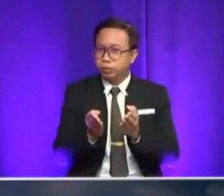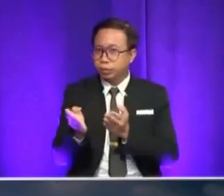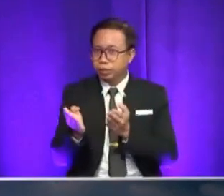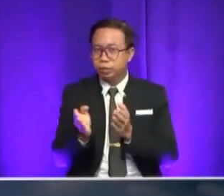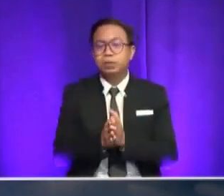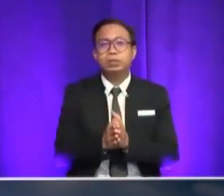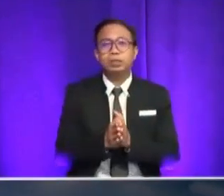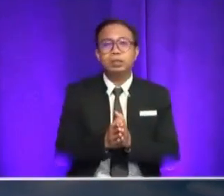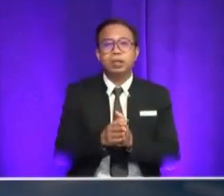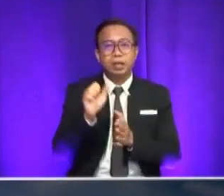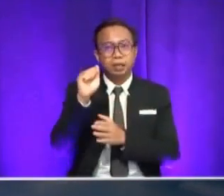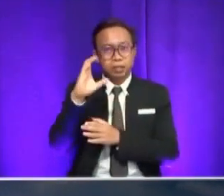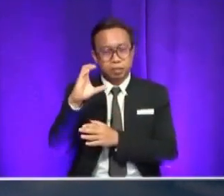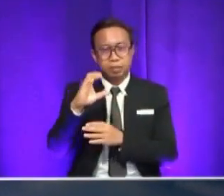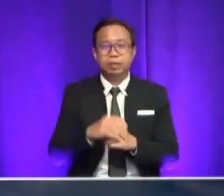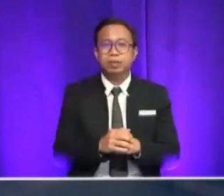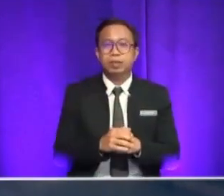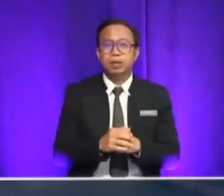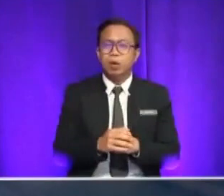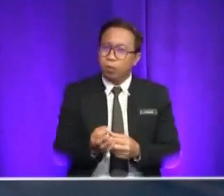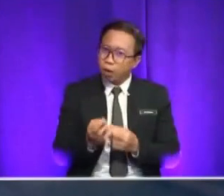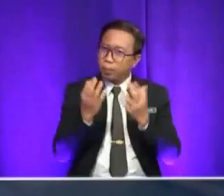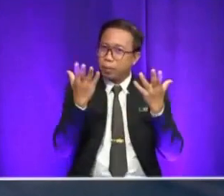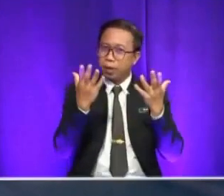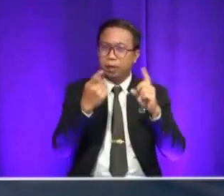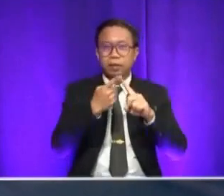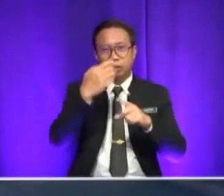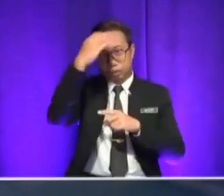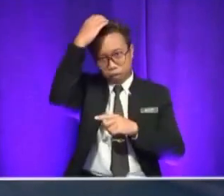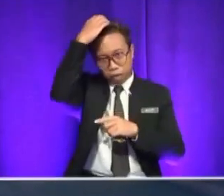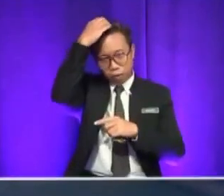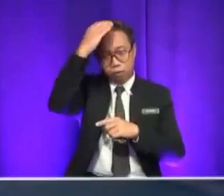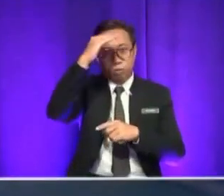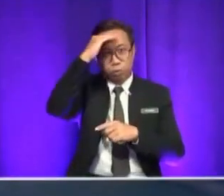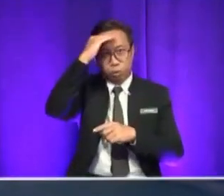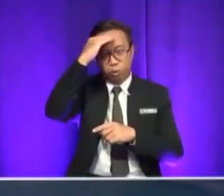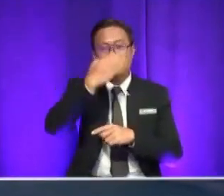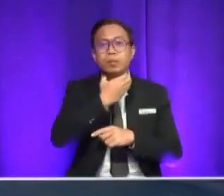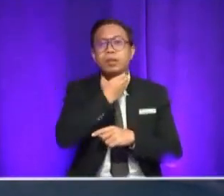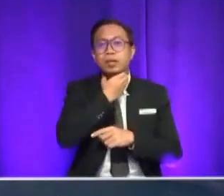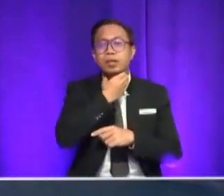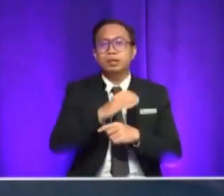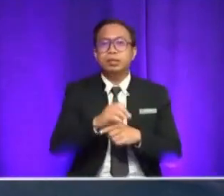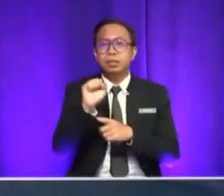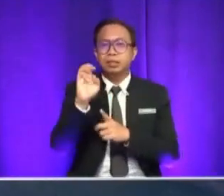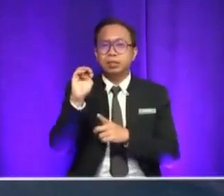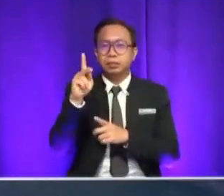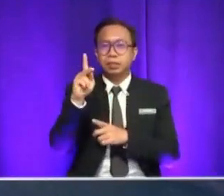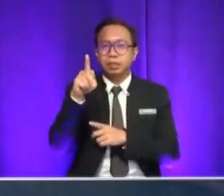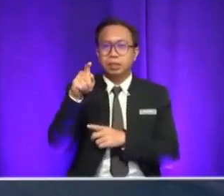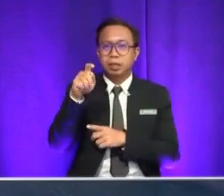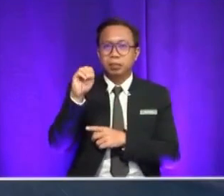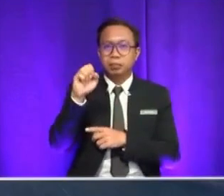penyamanan udara. Mana dia? Cuba angkat tangan sikit. Ui, ramai daripada Selangor, ada Johor, ada daripada Perak, terutamanya SMK Kampar tu.